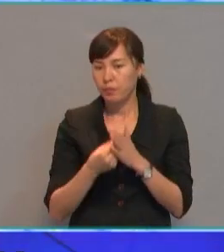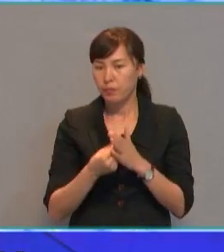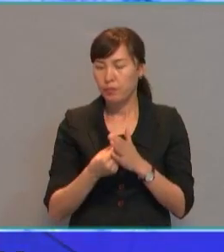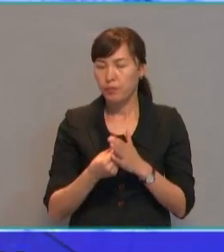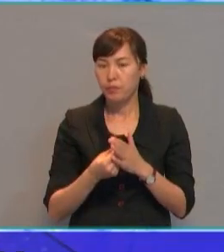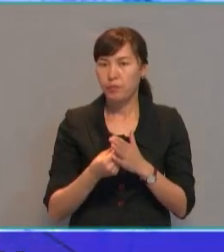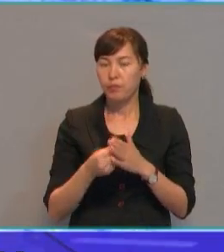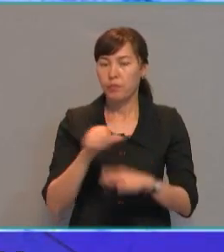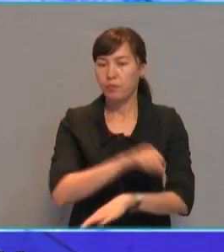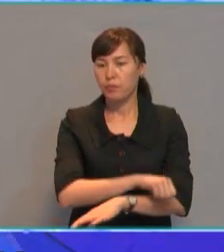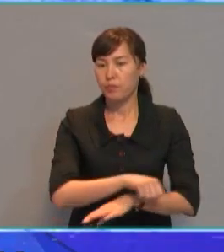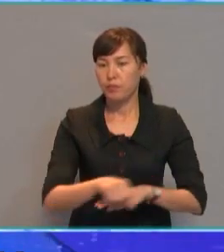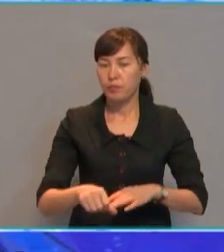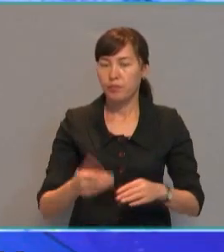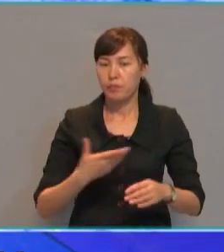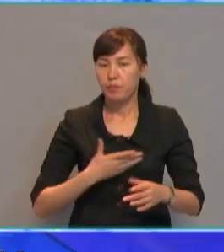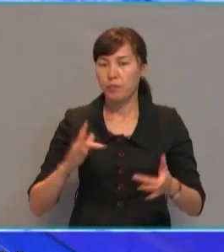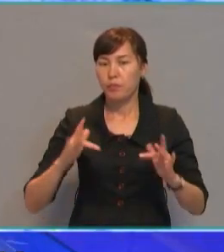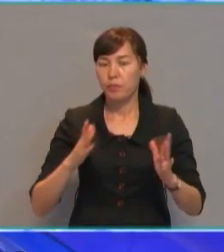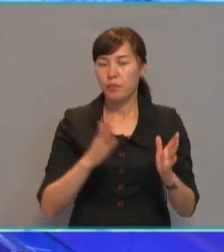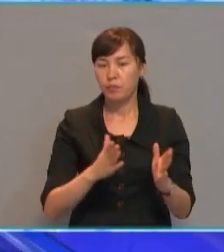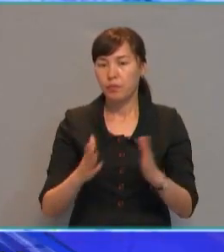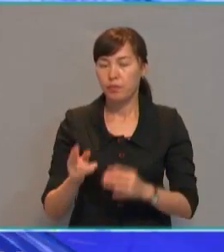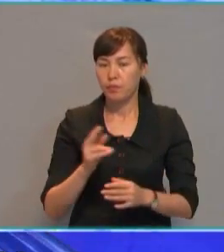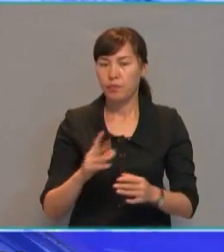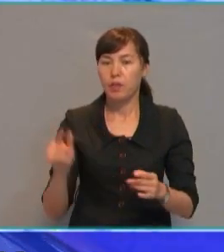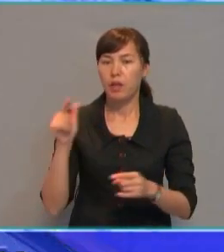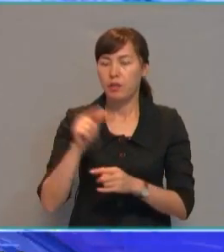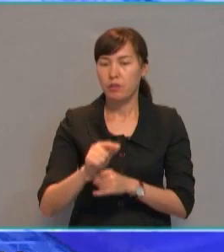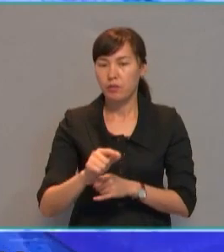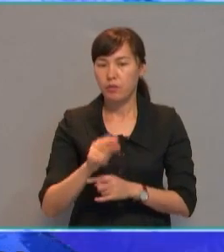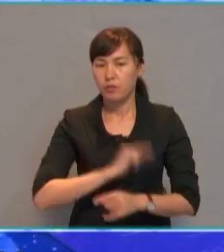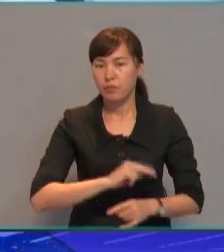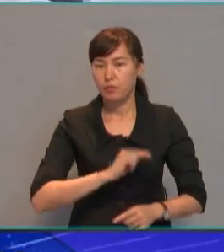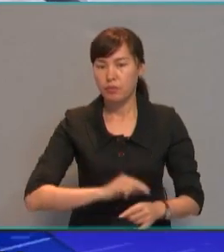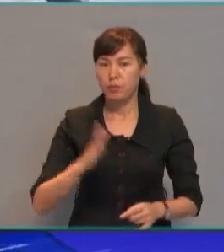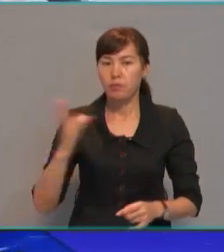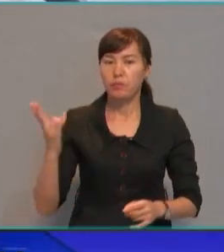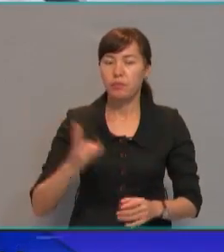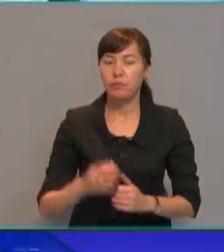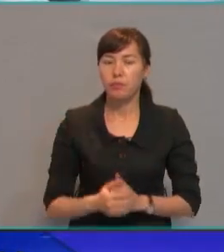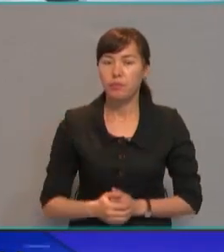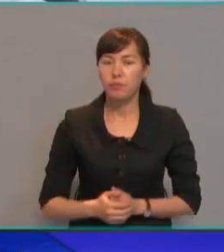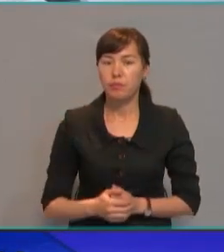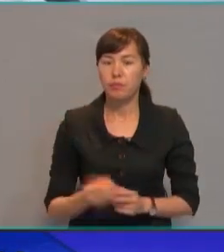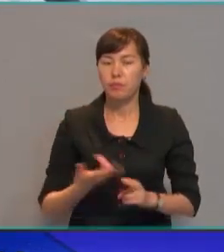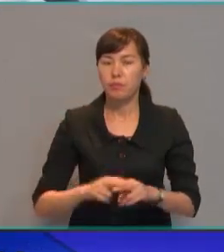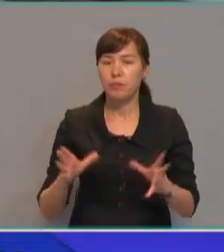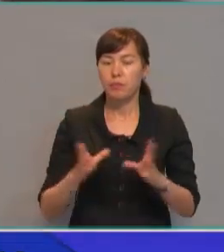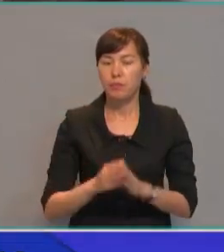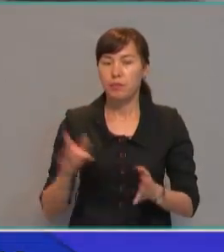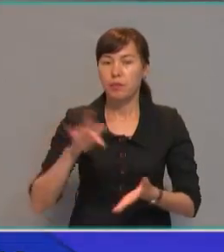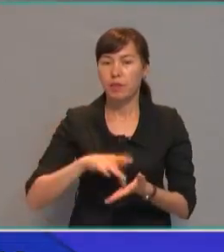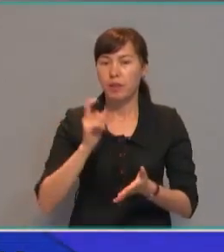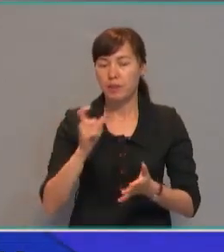өзінің тұрғылықты жеріне шығып, бізге онлайн режимде алыстан жұмыс жасау керек. Сонымен қатар енді